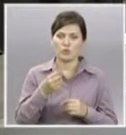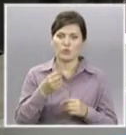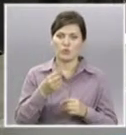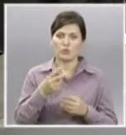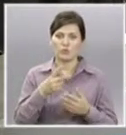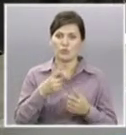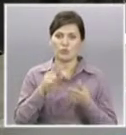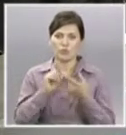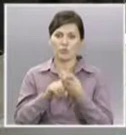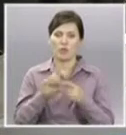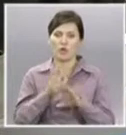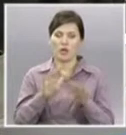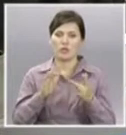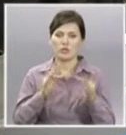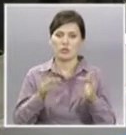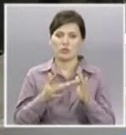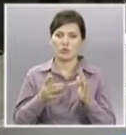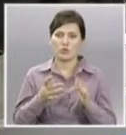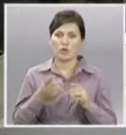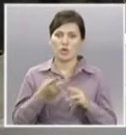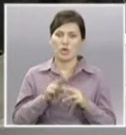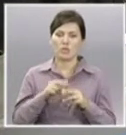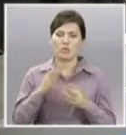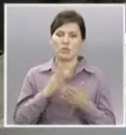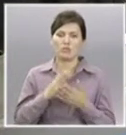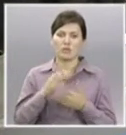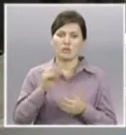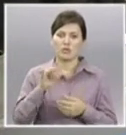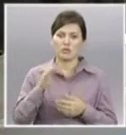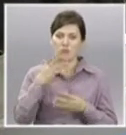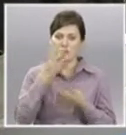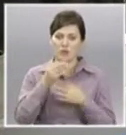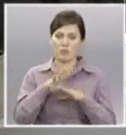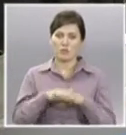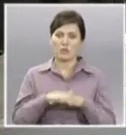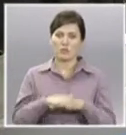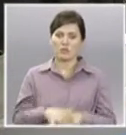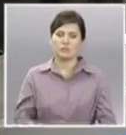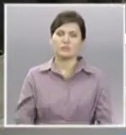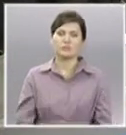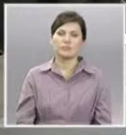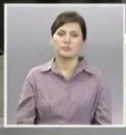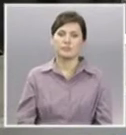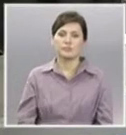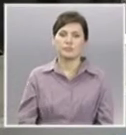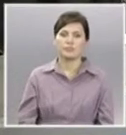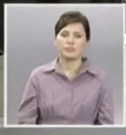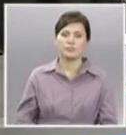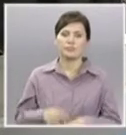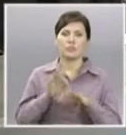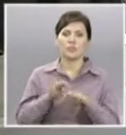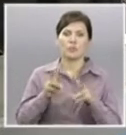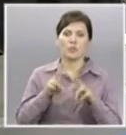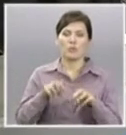не подключены к интернету, или это у нас имеется в архиве. В своей базе, да, в базе архива. База архива. А ведется ли